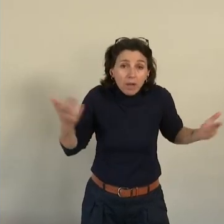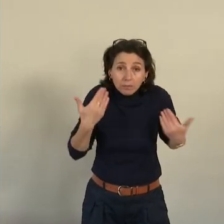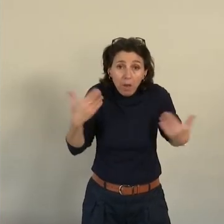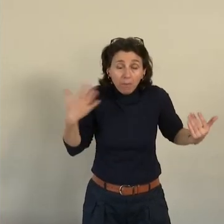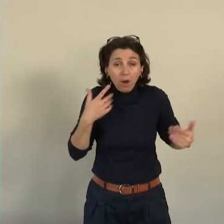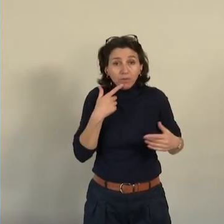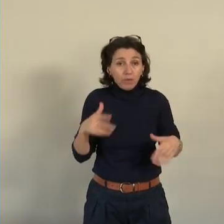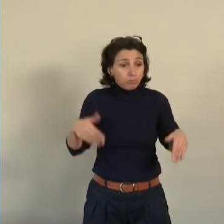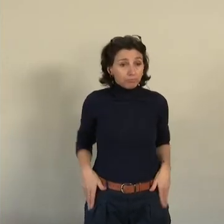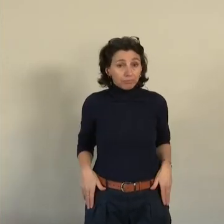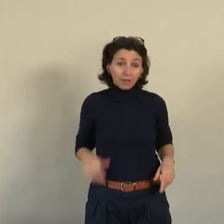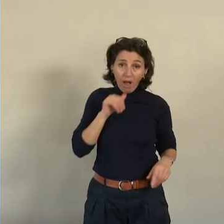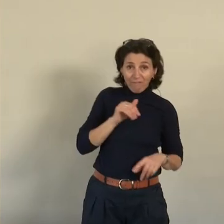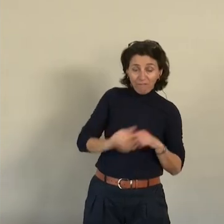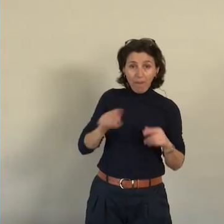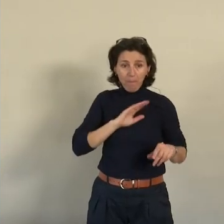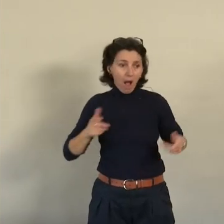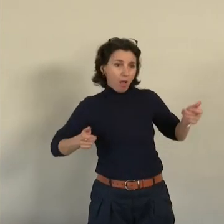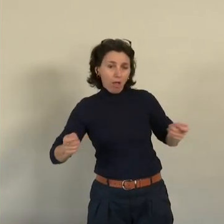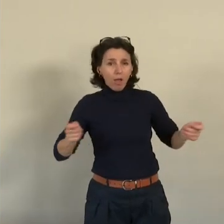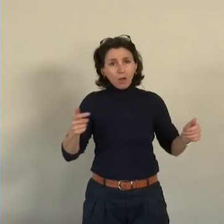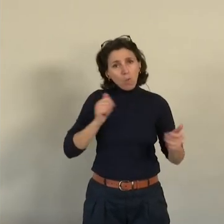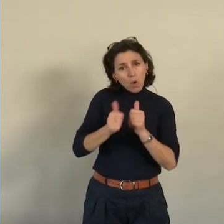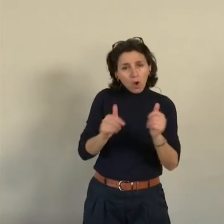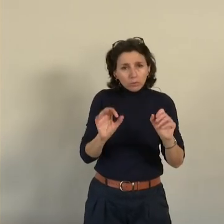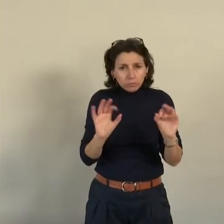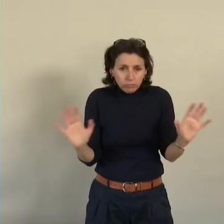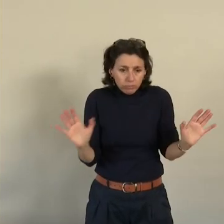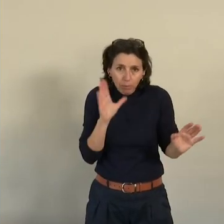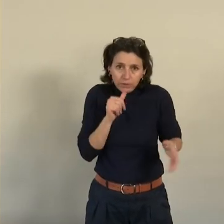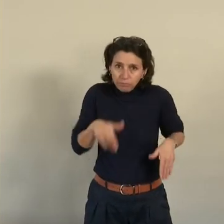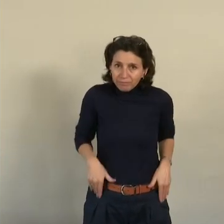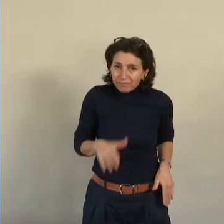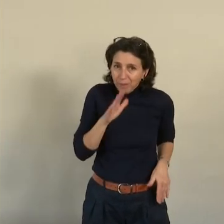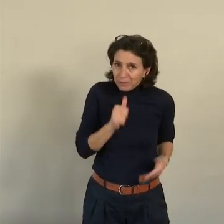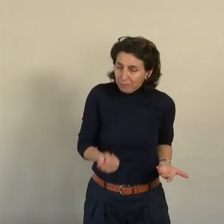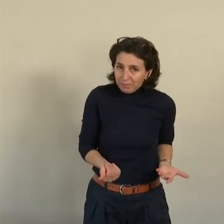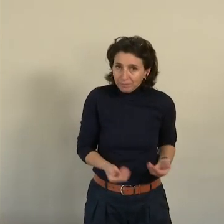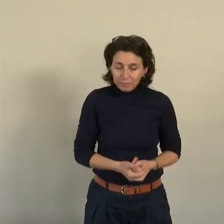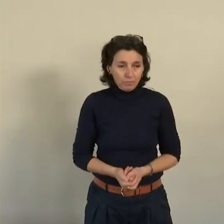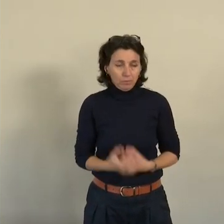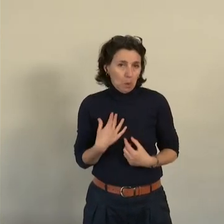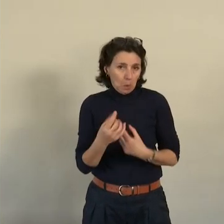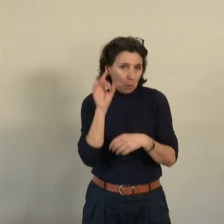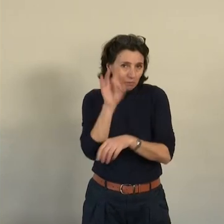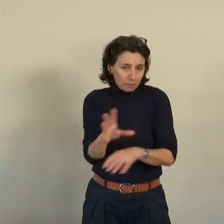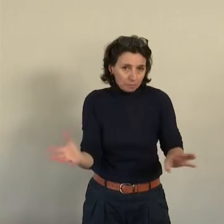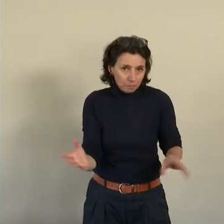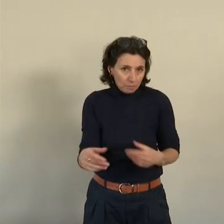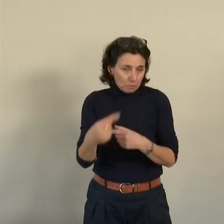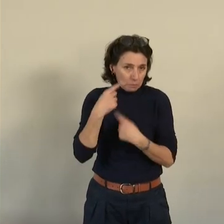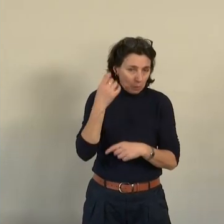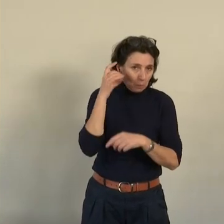a il y a un finance il y a une concurrence dans le financement de la précarité ça c'est pas c'est pas une objection qui est qui est qui est